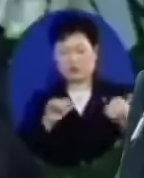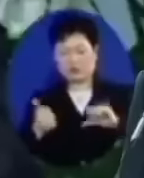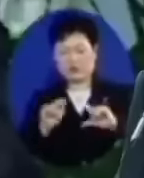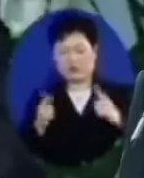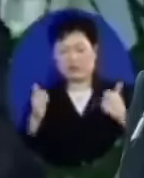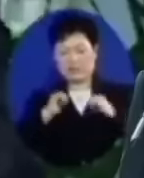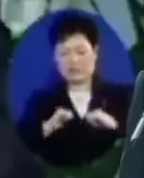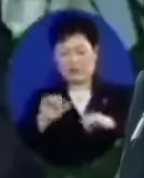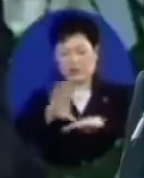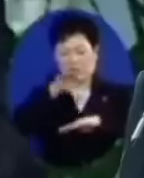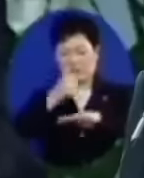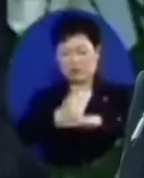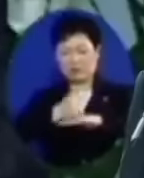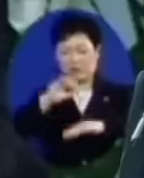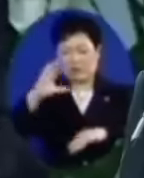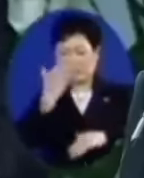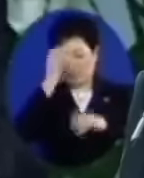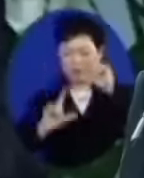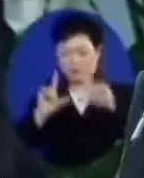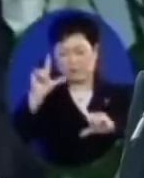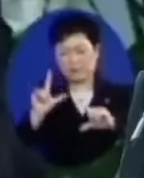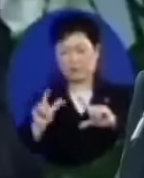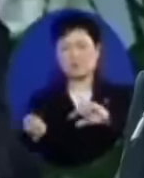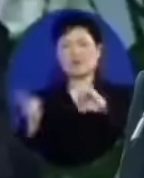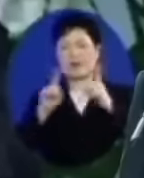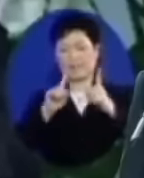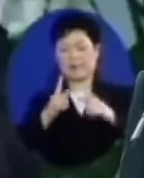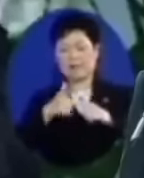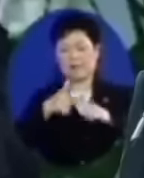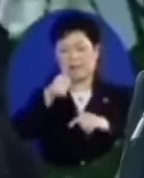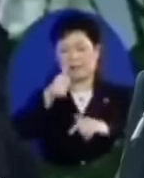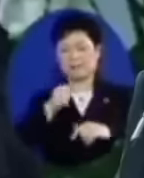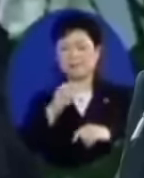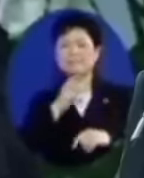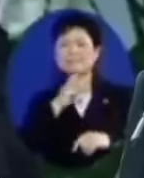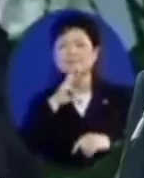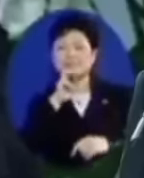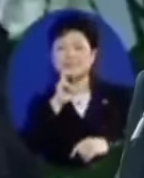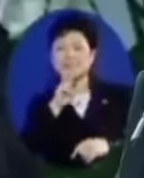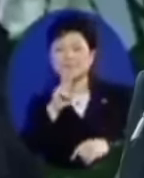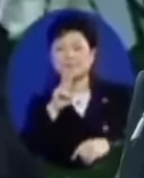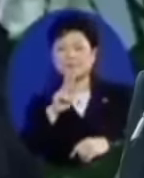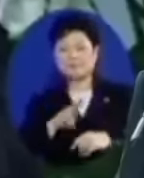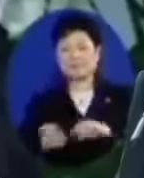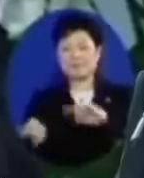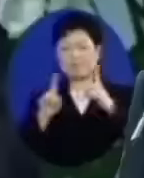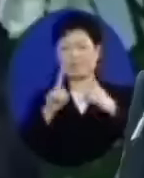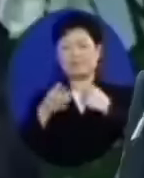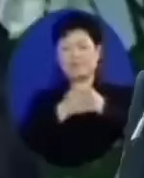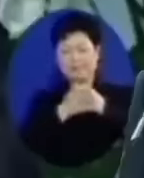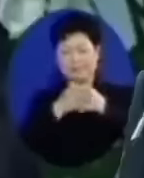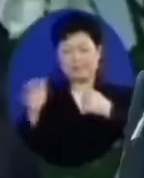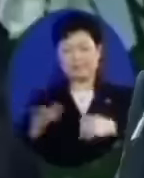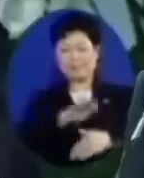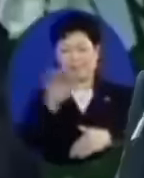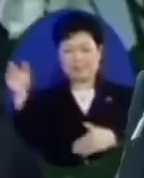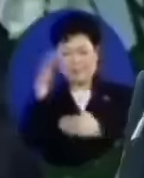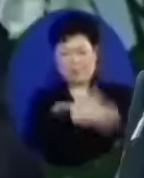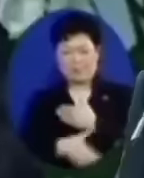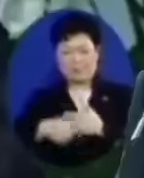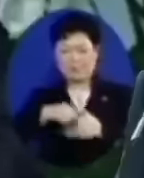그리스도의 형상대로 부활할 것입니다. 우리 모두 다 예수님이 33세에 부활하셨으므로 우리의